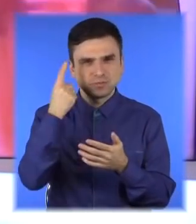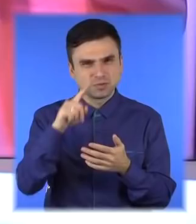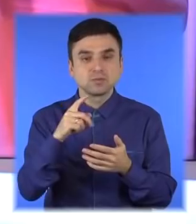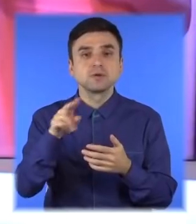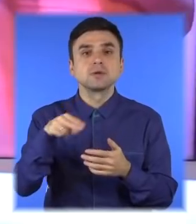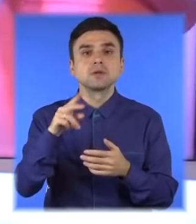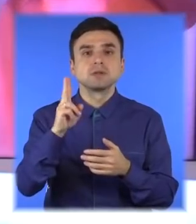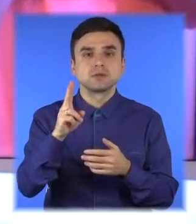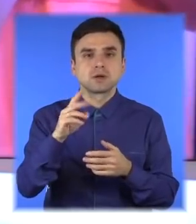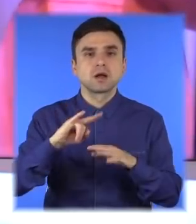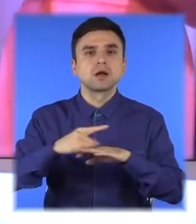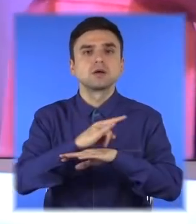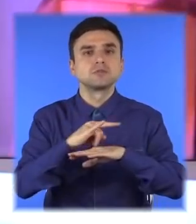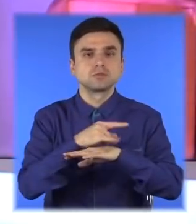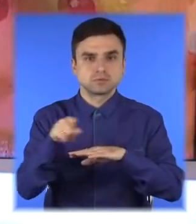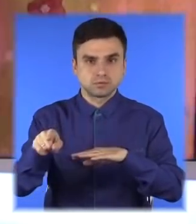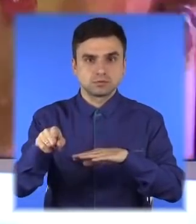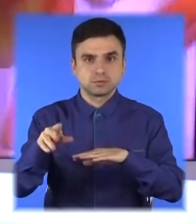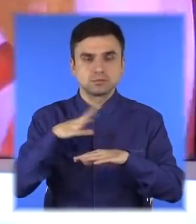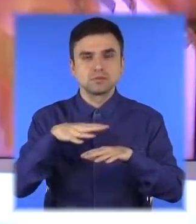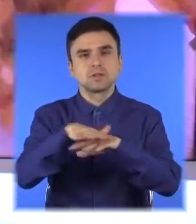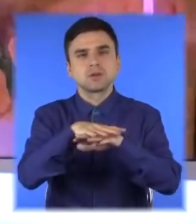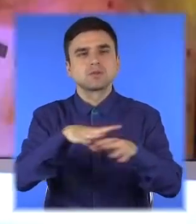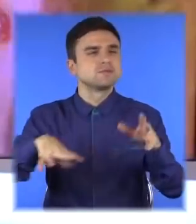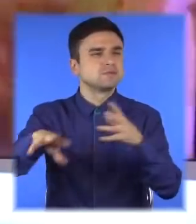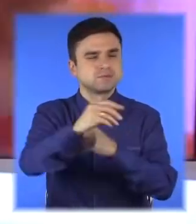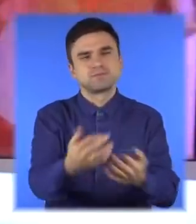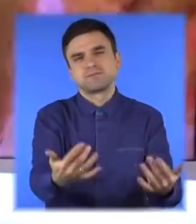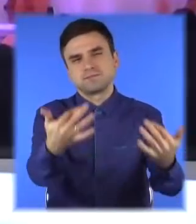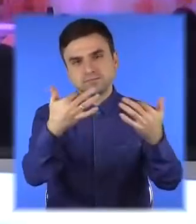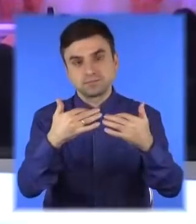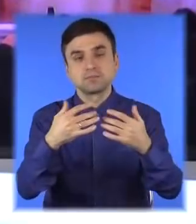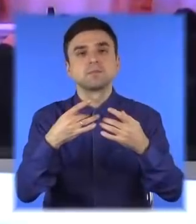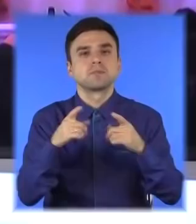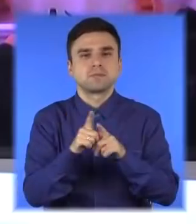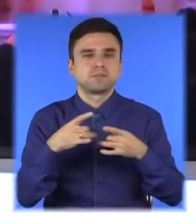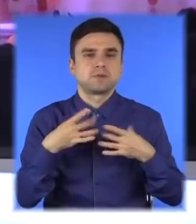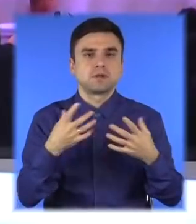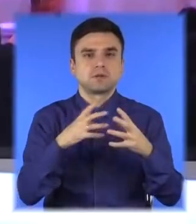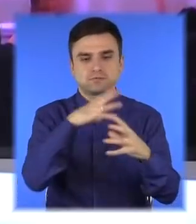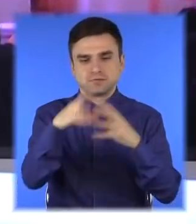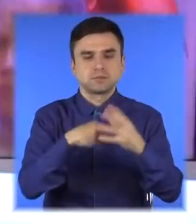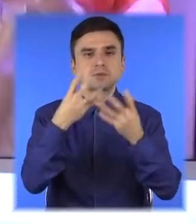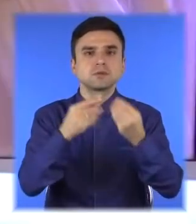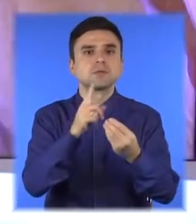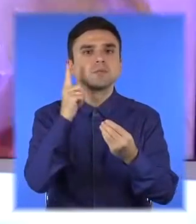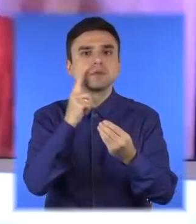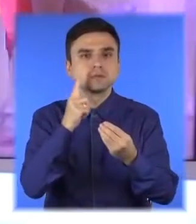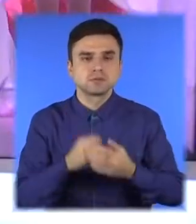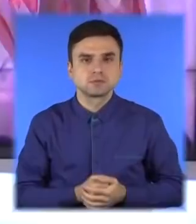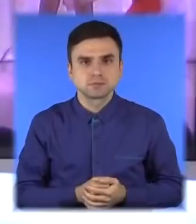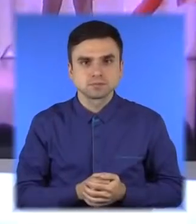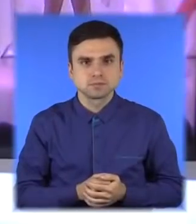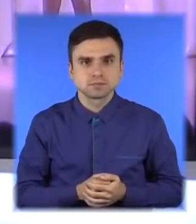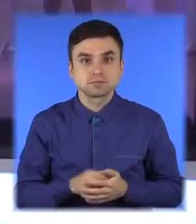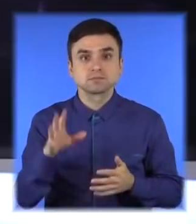привітав мешканців мікрорайону із Всесвітнім днем молоді. Театр танцю «Дивертісмент» зміг розпалити публіку своїм хіп-хопом